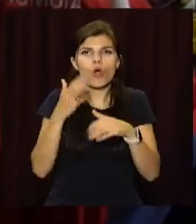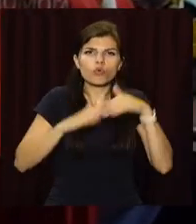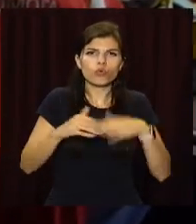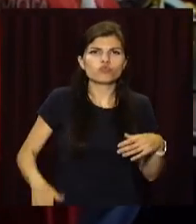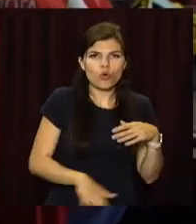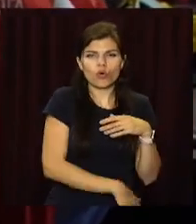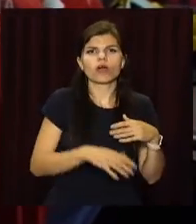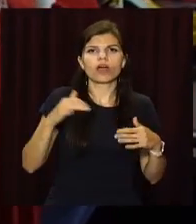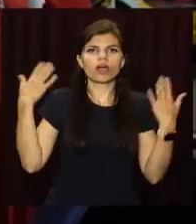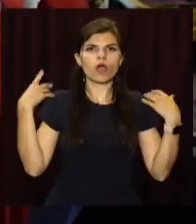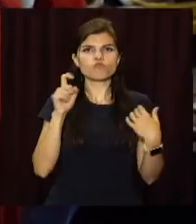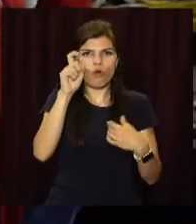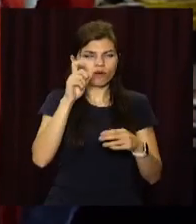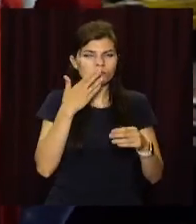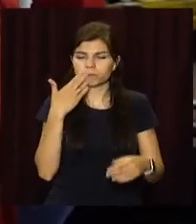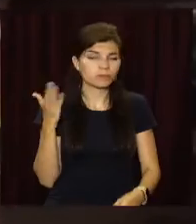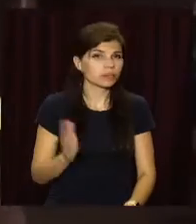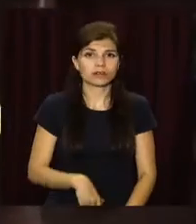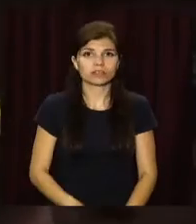кінцівки, пошкоджені хребці.